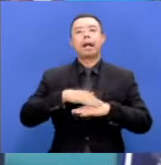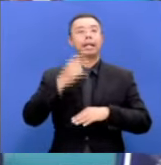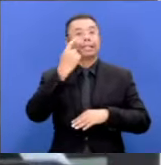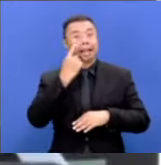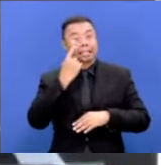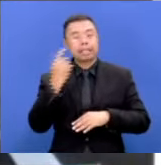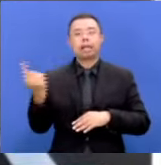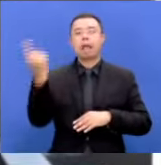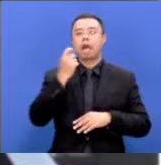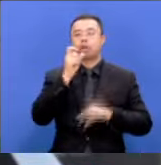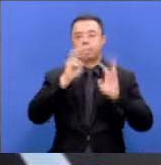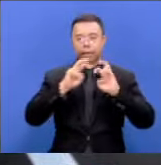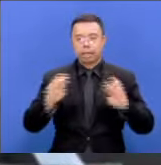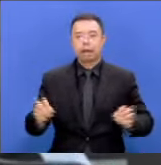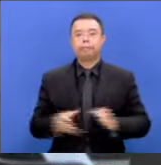saksi-saksi.